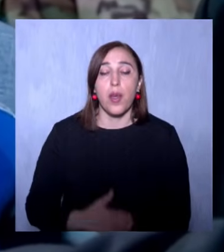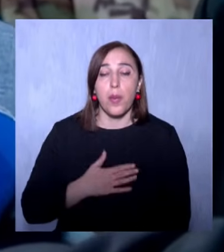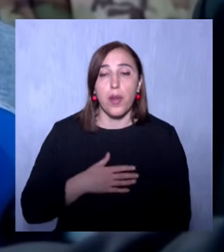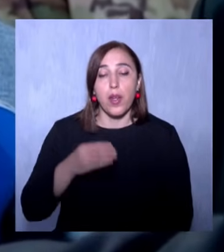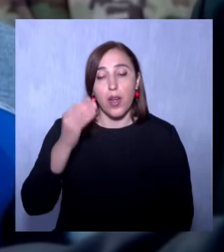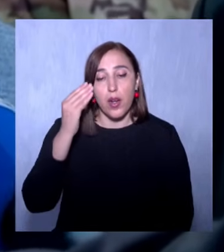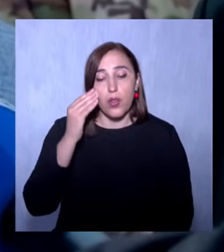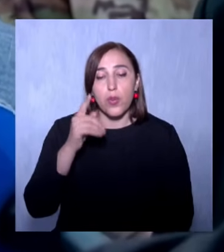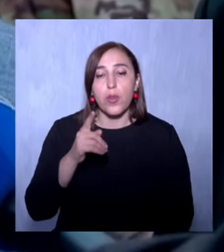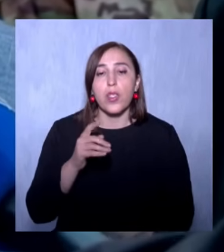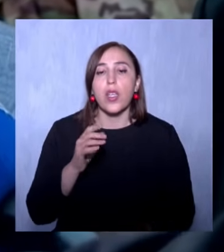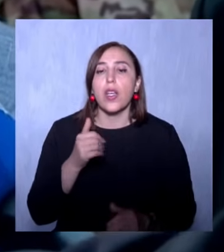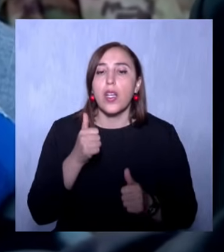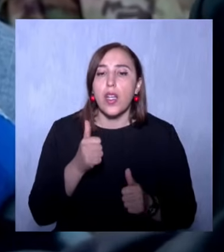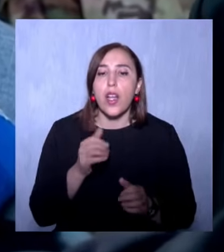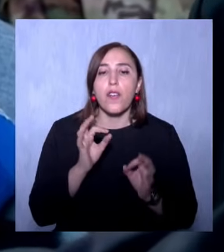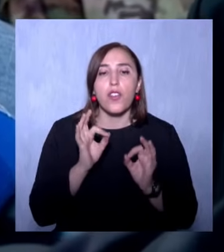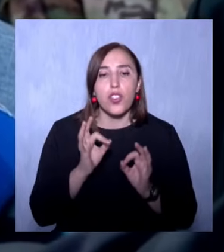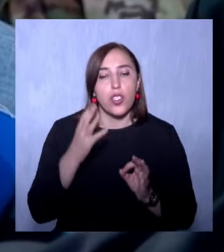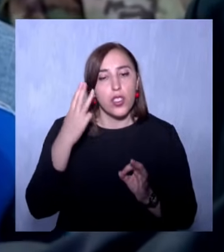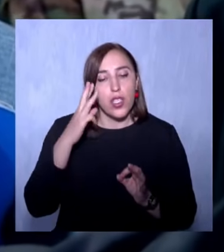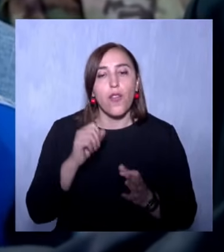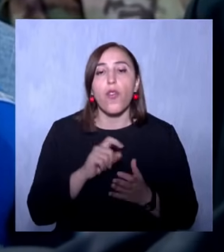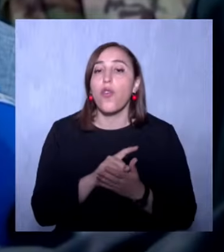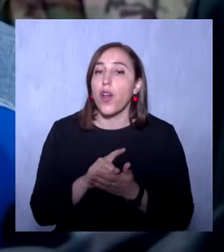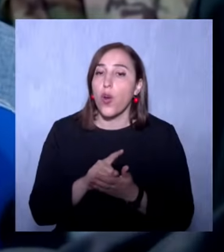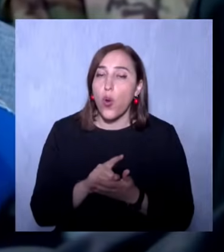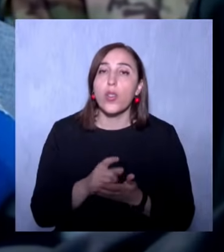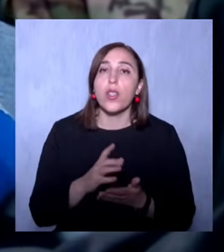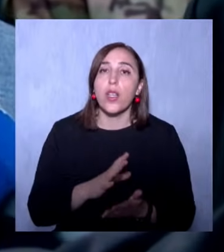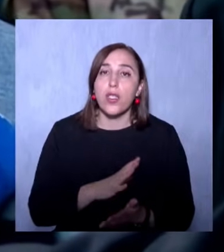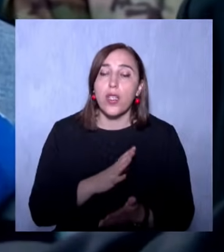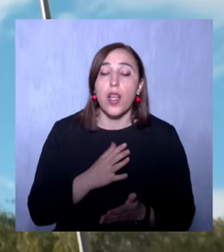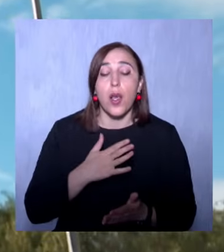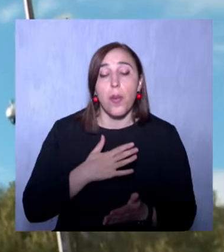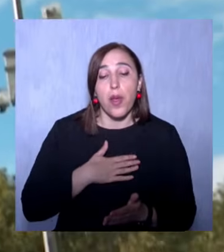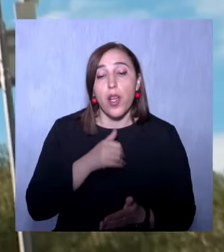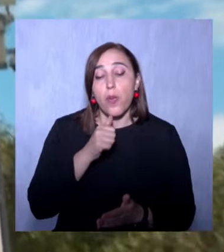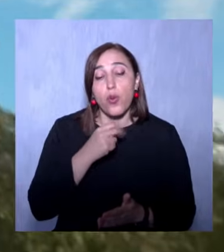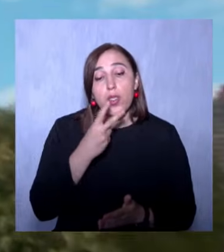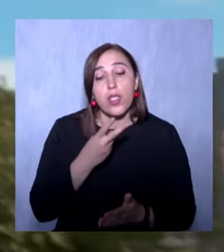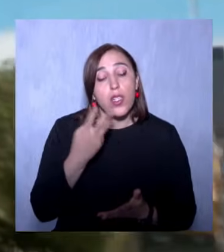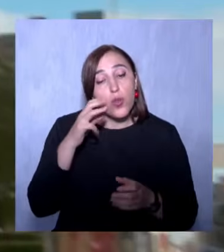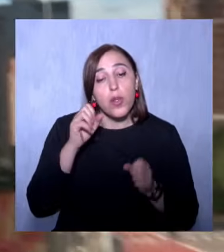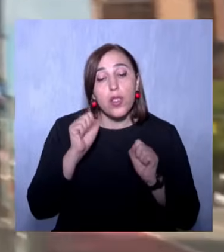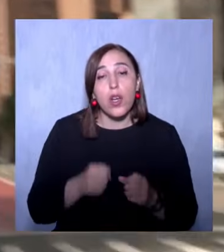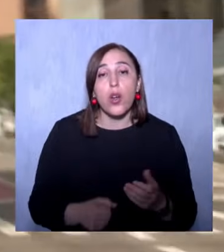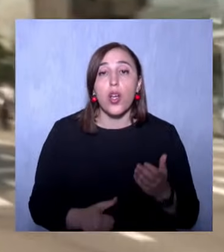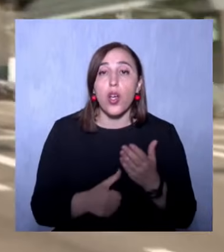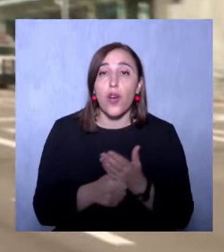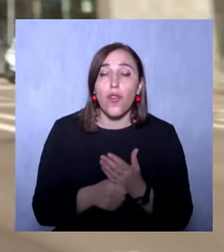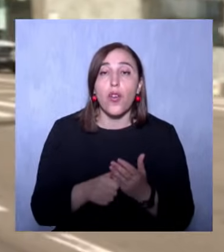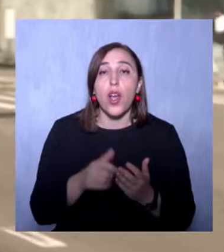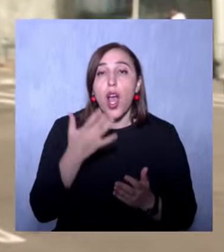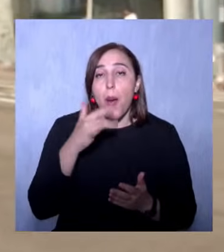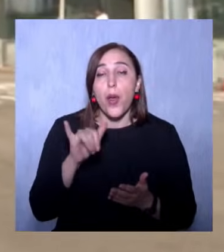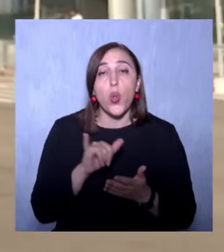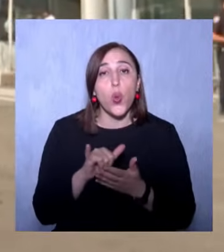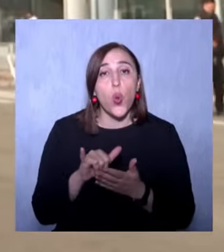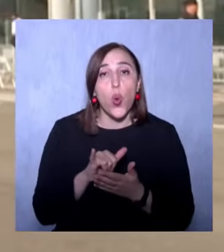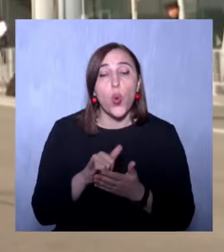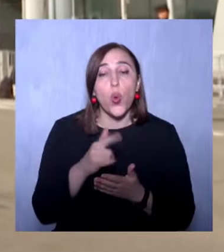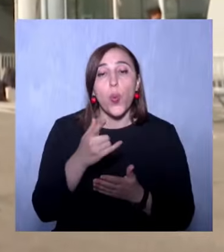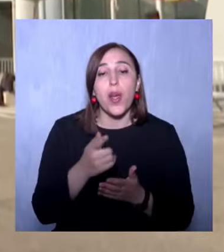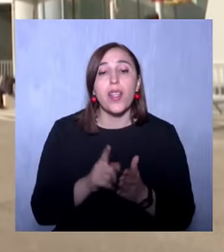գնահատմամբ կառուցողական խոսակցություններ են, եւ մենք էլ կտեսնենք, թե ինչպես կարող ենք աջակցել, որպեսզի ապահովվի Նյու Յորքում սկիզբ առած